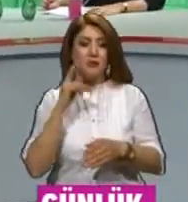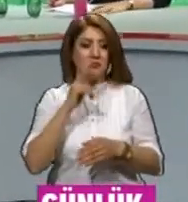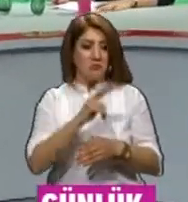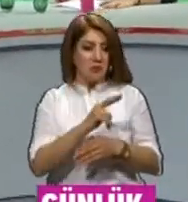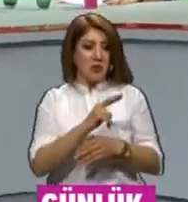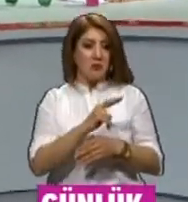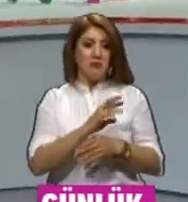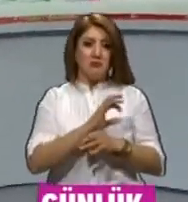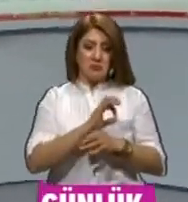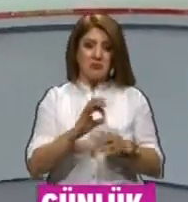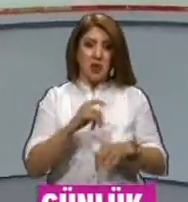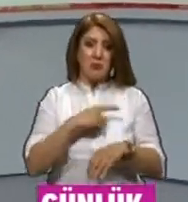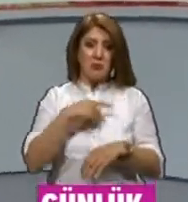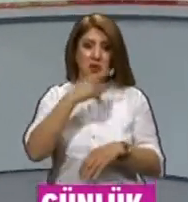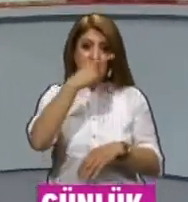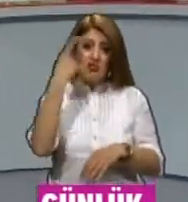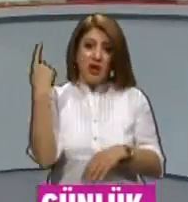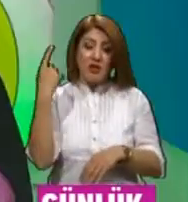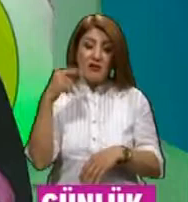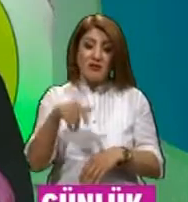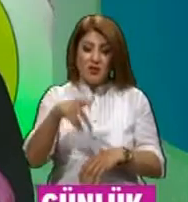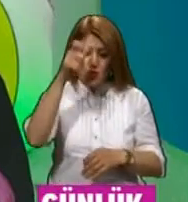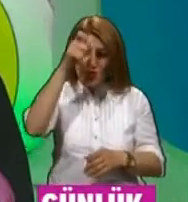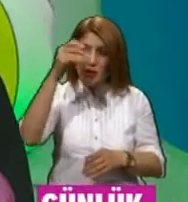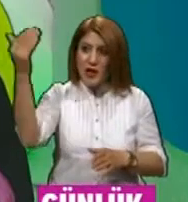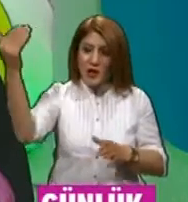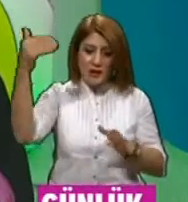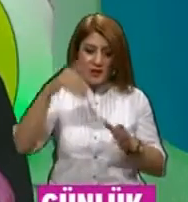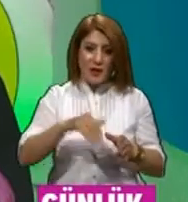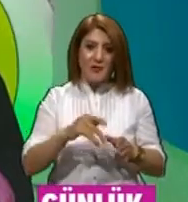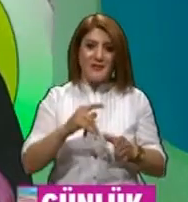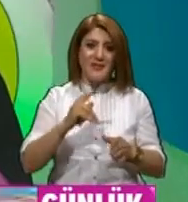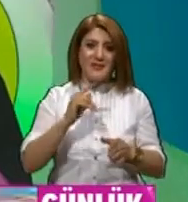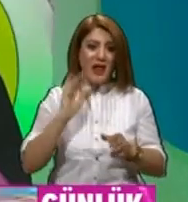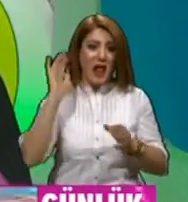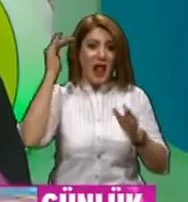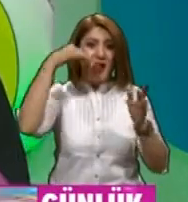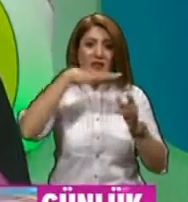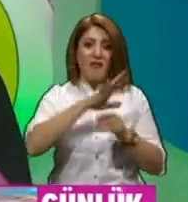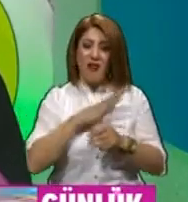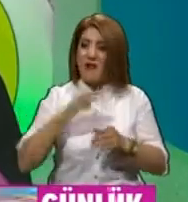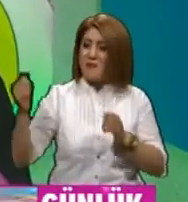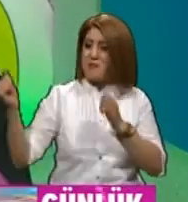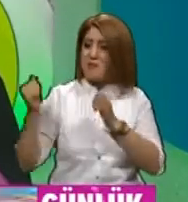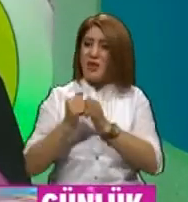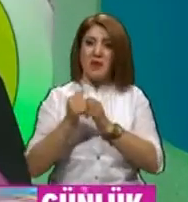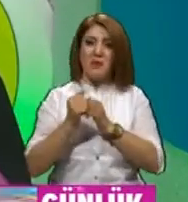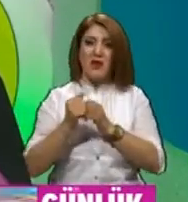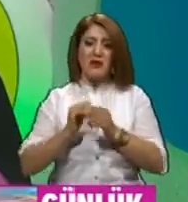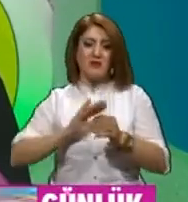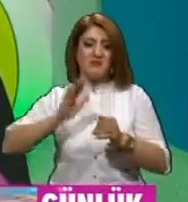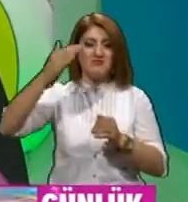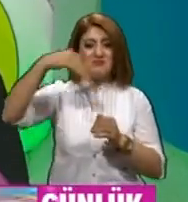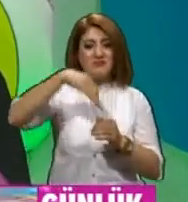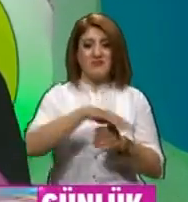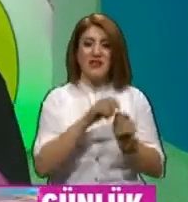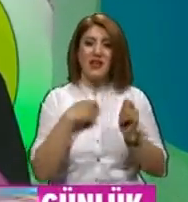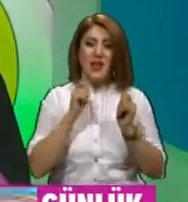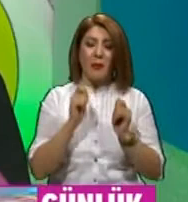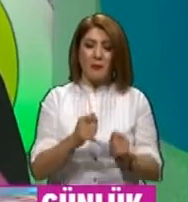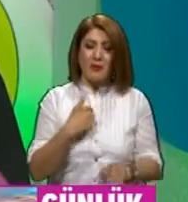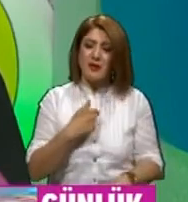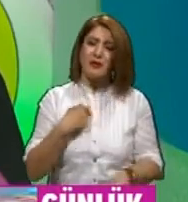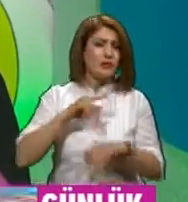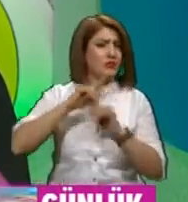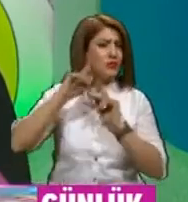Şanslandır. O dönemde kendisi Türkiye'de bulunduğu dönemde dalga da vardı. Beraber sörf yapma fırsatı bulduk. Kendisine sordum